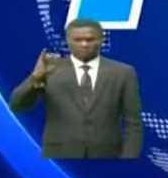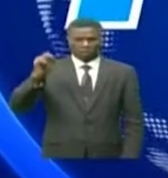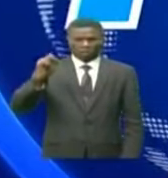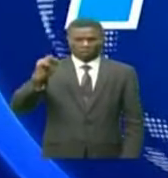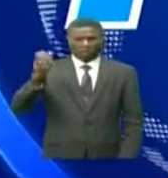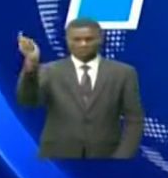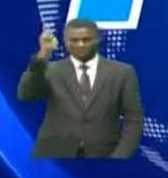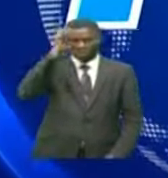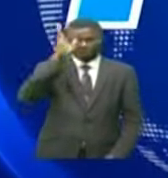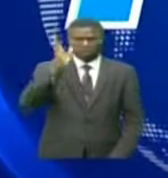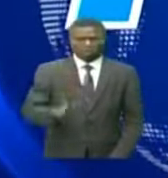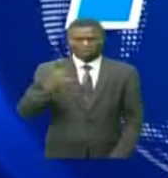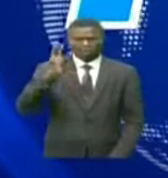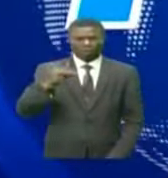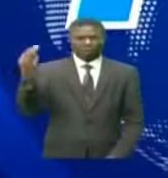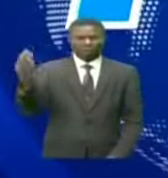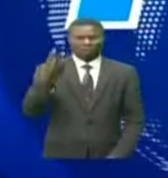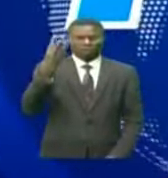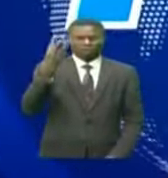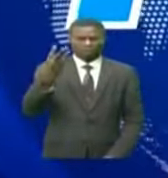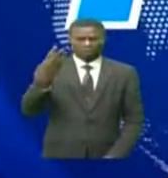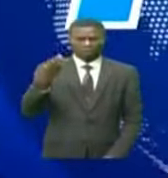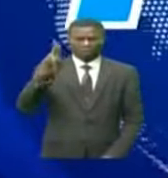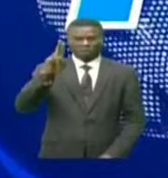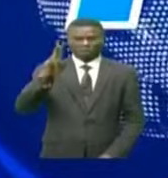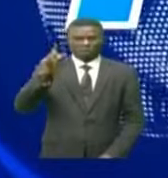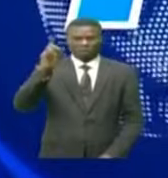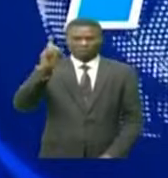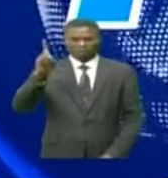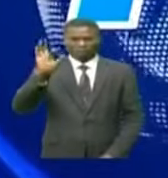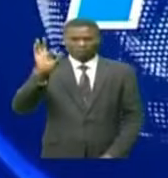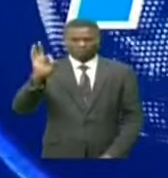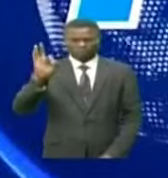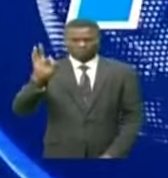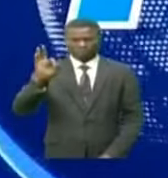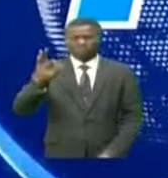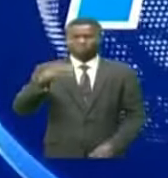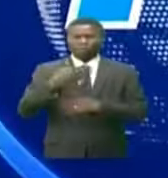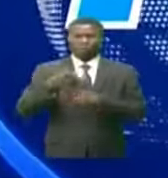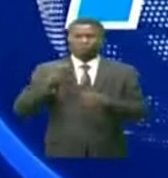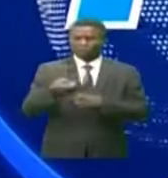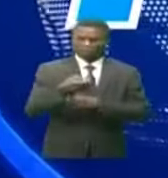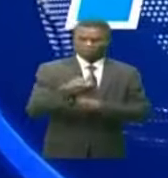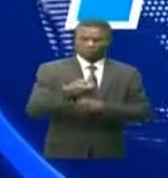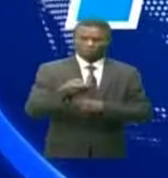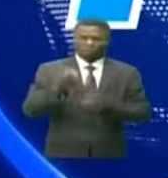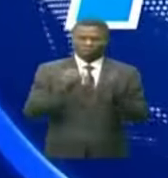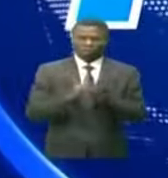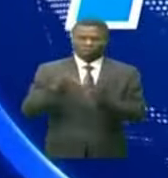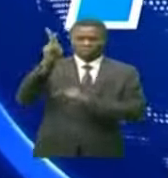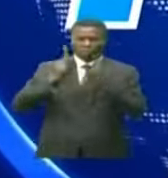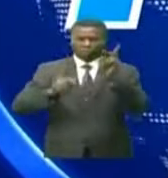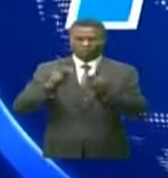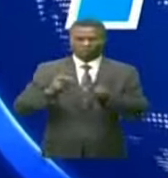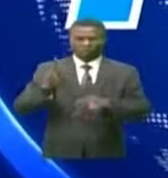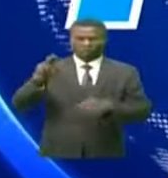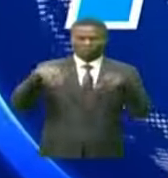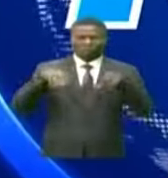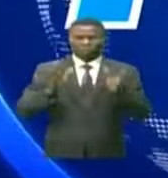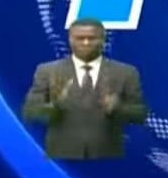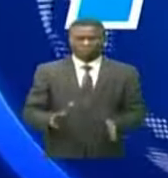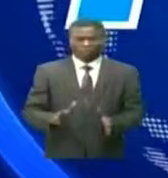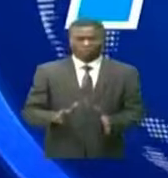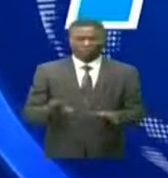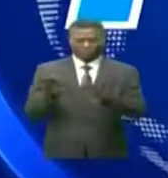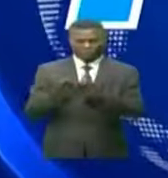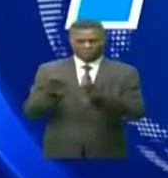les terroristes du M23 RDF viennent de commettre un massacre sur les populations RD congolaises dans